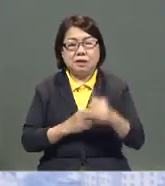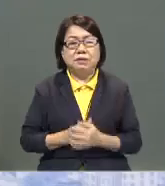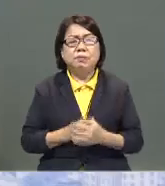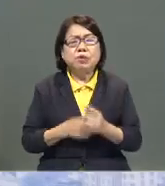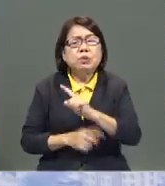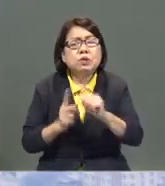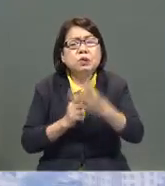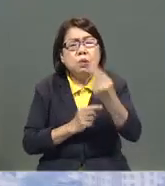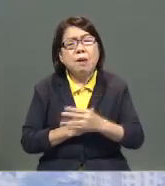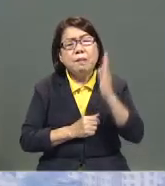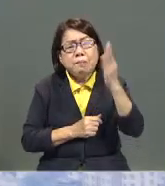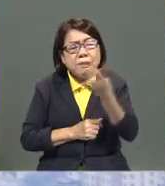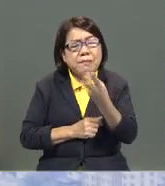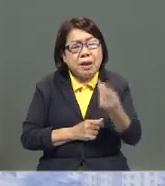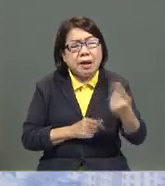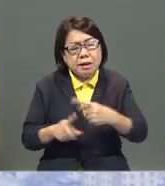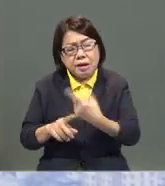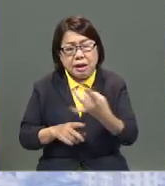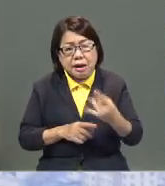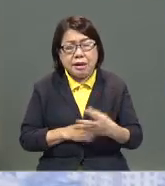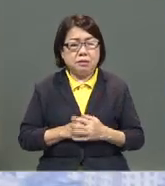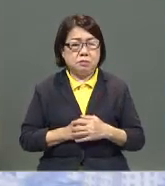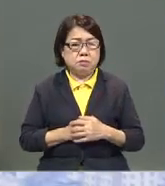โทรหานะแพทย์สาสุขจังหวัดประจำจังหวัดนั้นๆถ้าเห็นว่าพร้อมกันได้เปิดได้เลยครับในแต่ละกิจการที่ดำที่ได้รับการอนุมัติไปแล้วนะครับเพราะฉะนั้นอันนี้ไม่ต้องมีวันที่1เดือนนู้นเดือนนี้อะไรไม่ต้องก็ทำได้เลยครับ